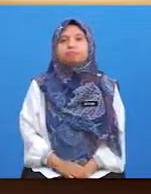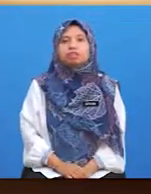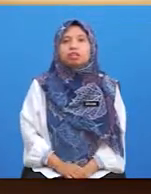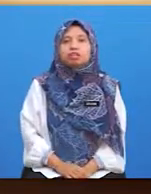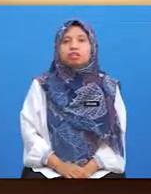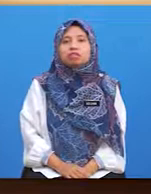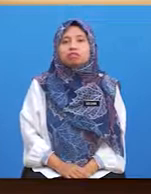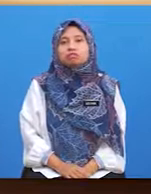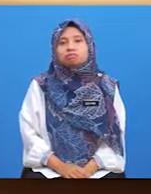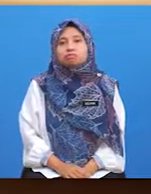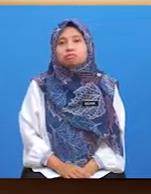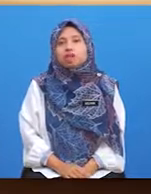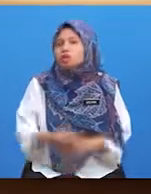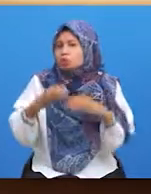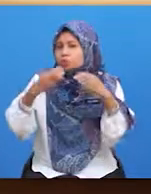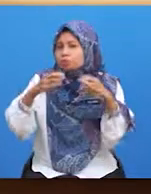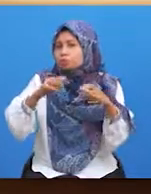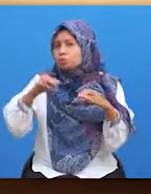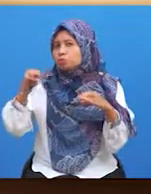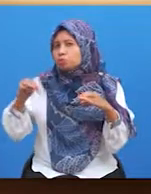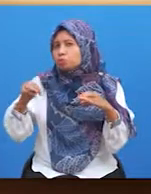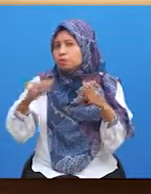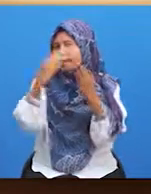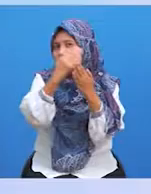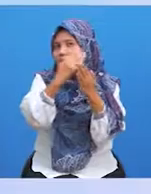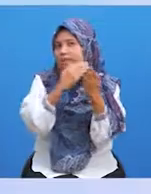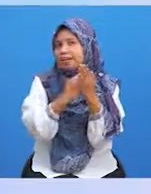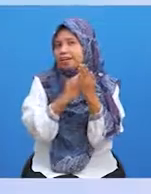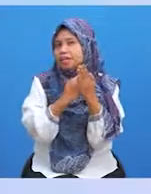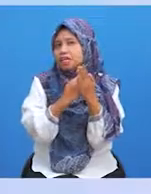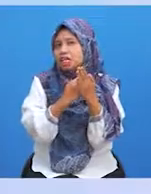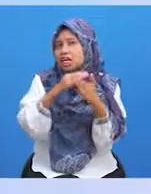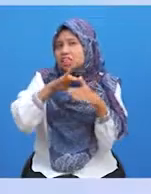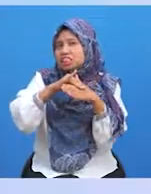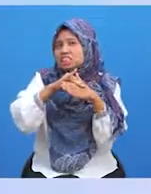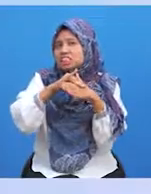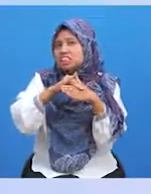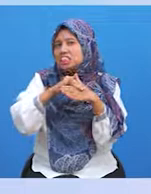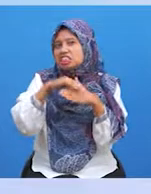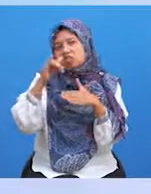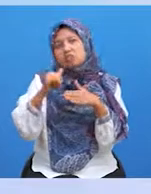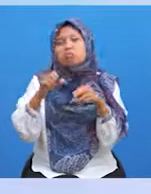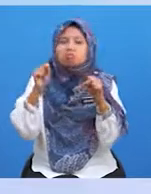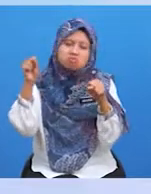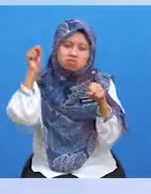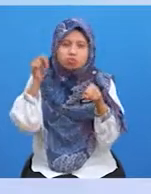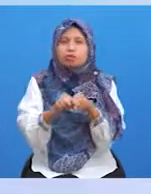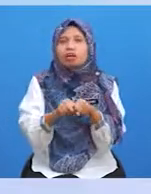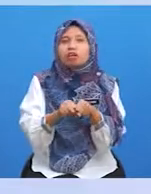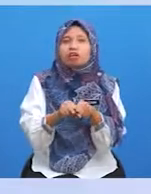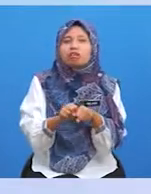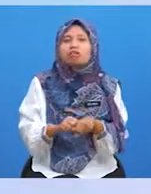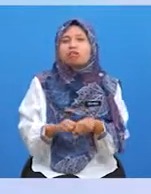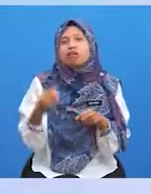Secara sumbangsaran, cuba murid-murid senaraikan isi-isi yang relevan.